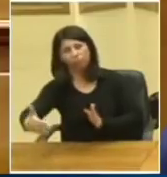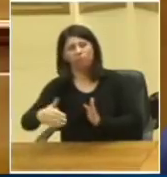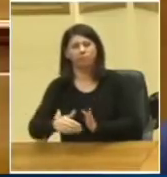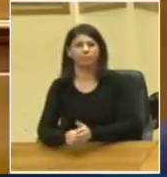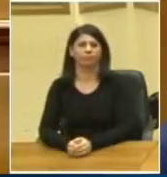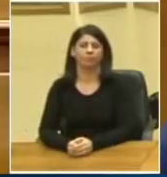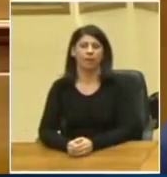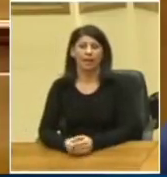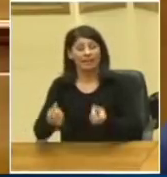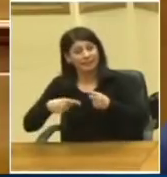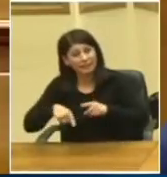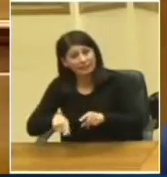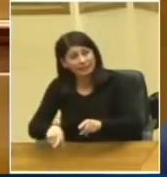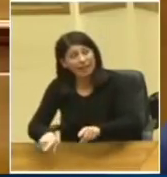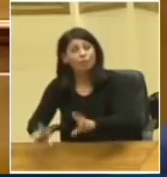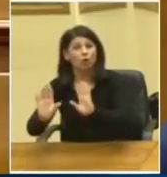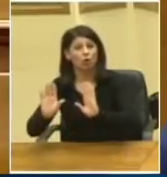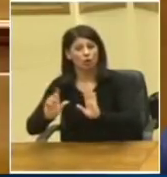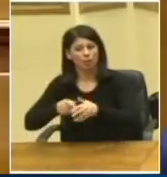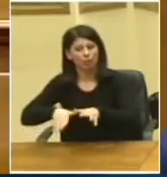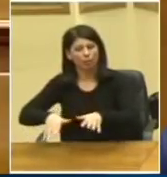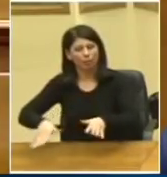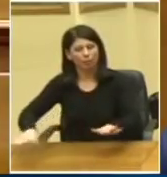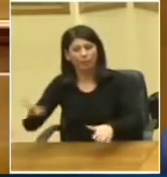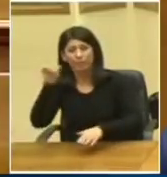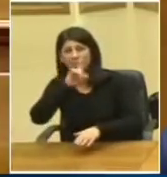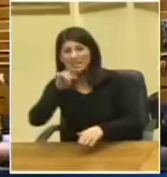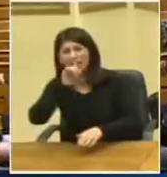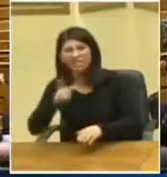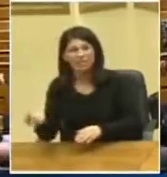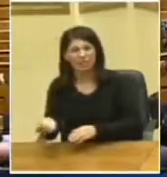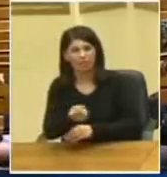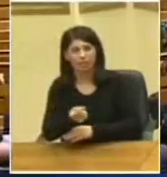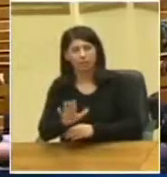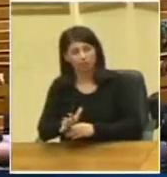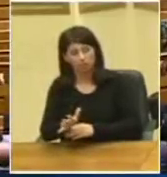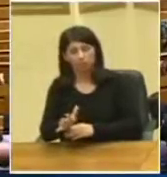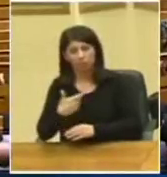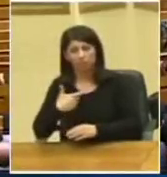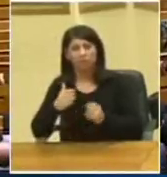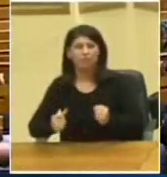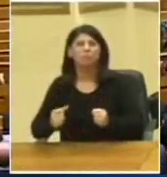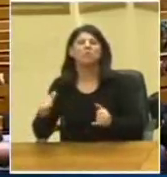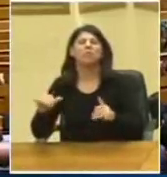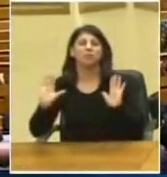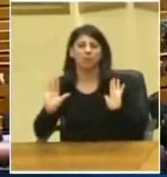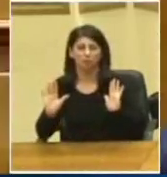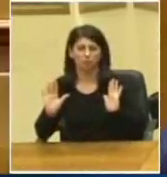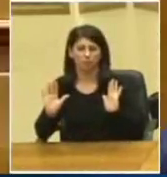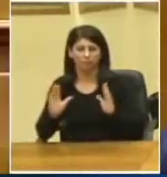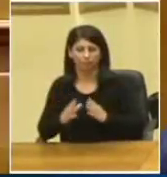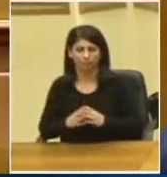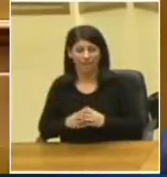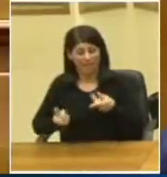Την ίδια στιγμή λοιπόν που διέδιδε αυτά τα ψεύτικα και τις ψεύτικες ειδήσεις, γιατί προφανώς εμείς με τους θεσμούς δεν παίζουμε,